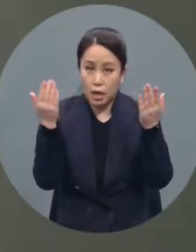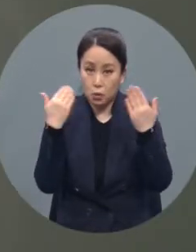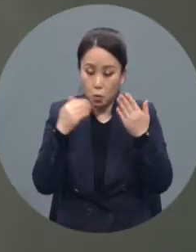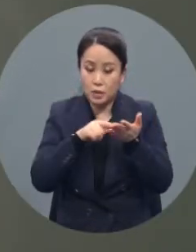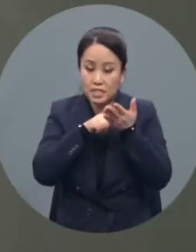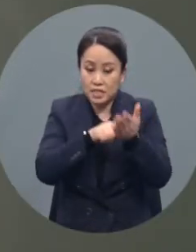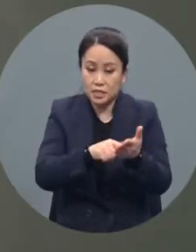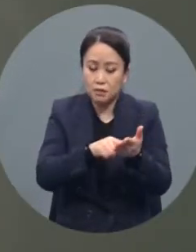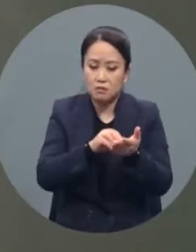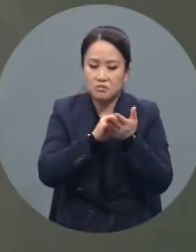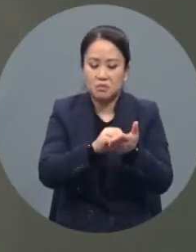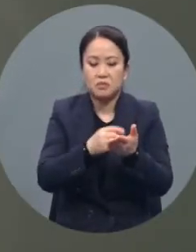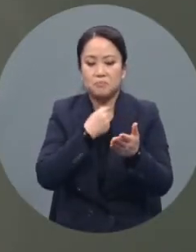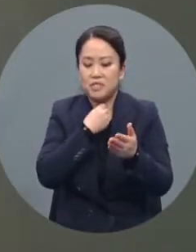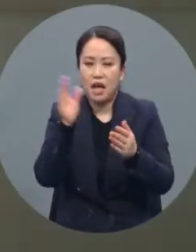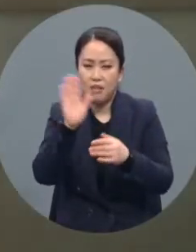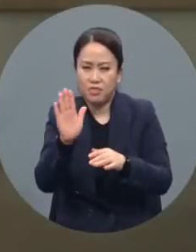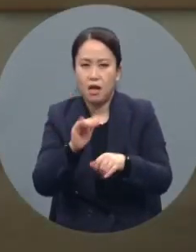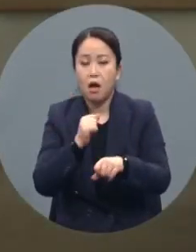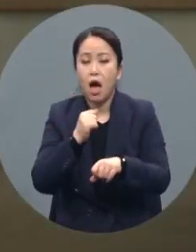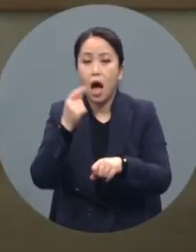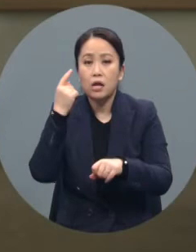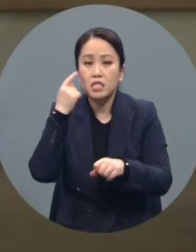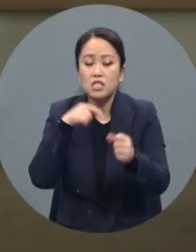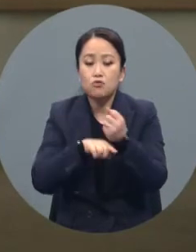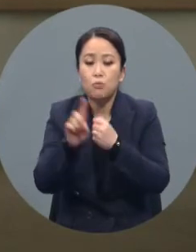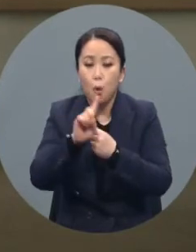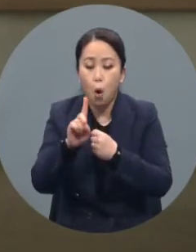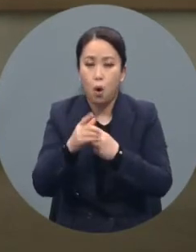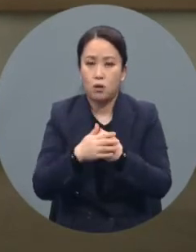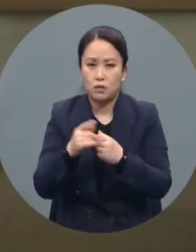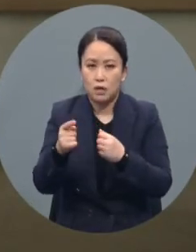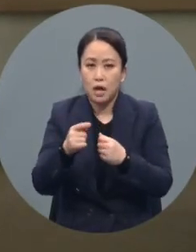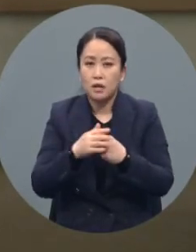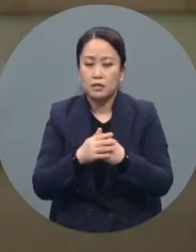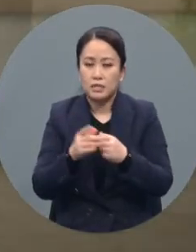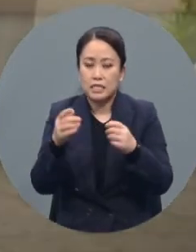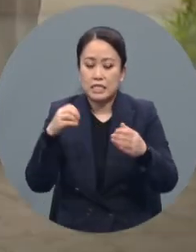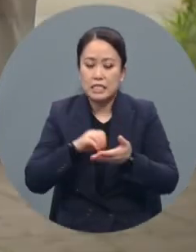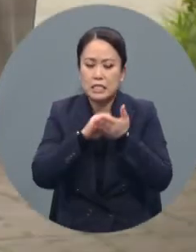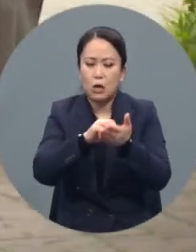고려하지 않는다고 답변한 경우에는 부정적 인식에 대한 질문에서와 같이